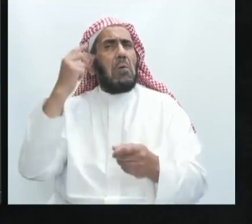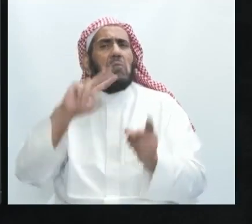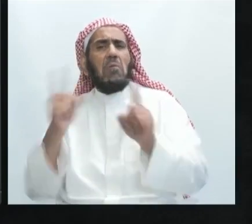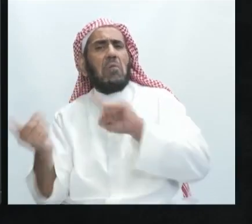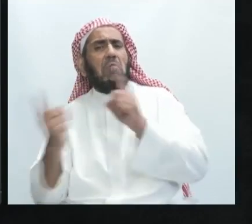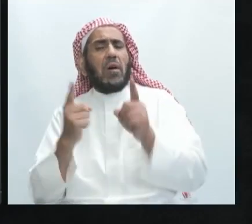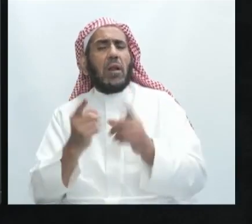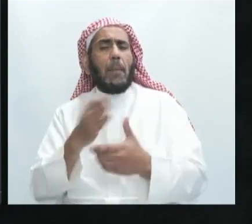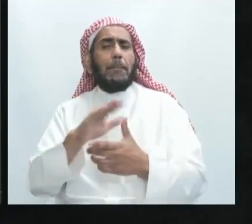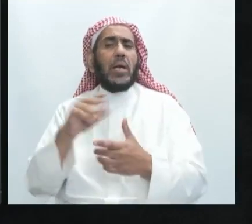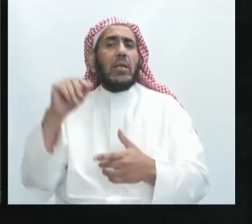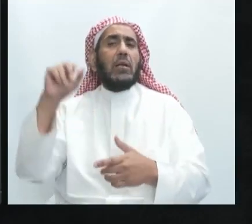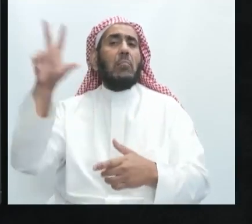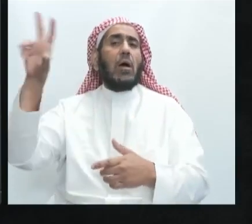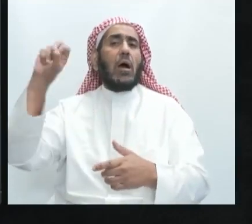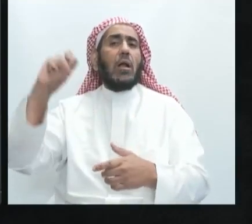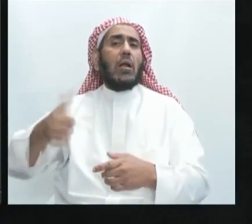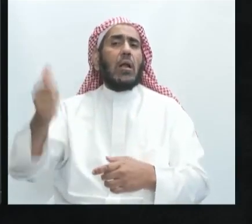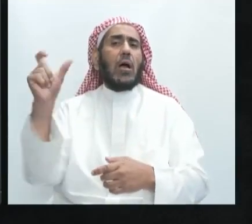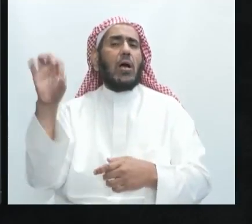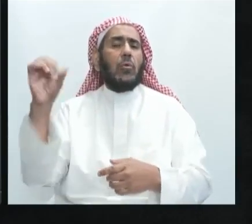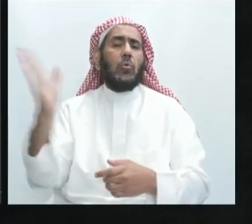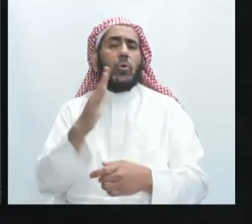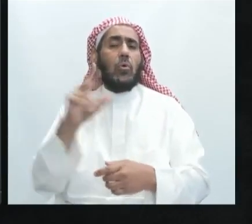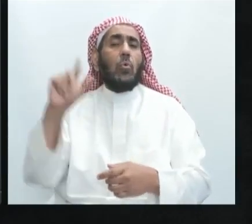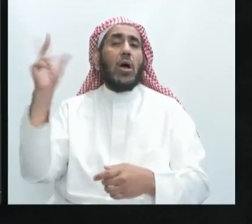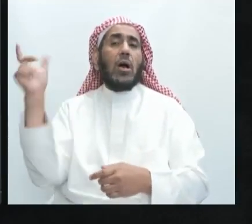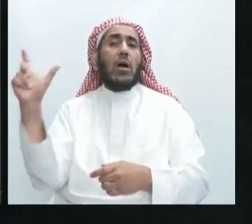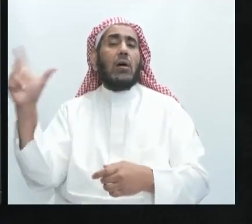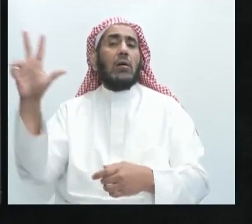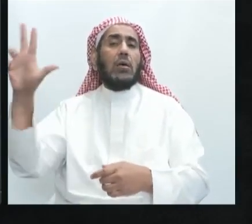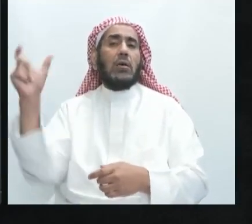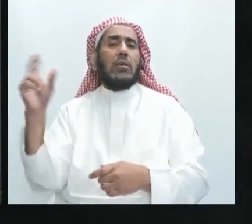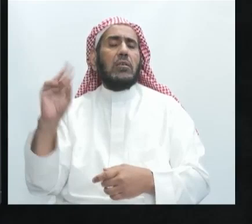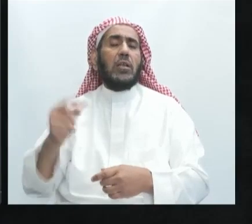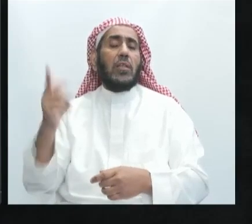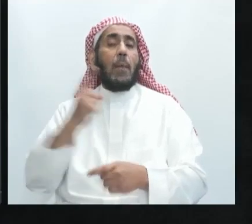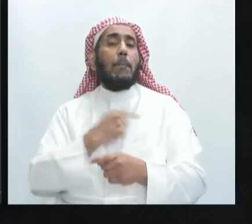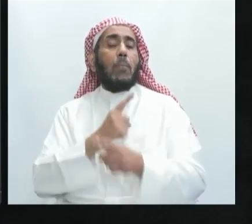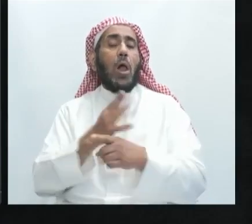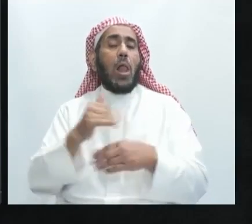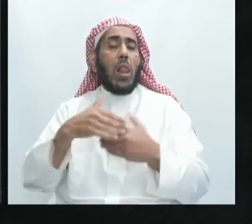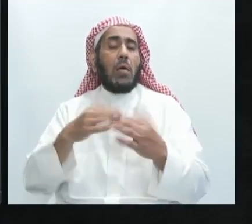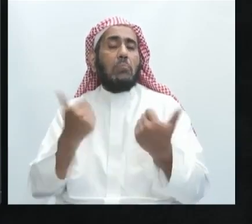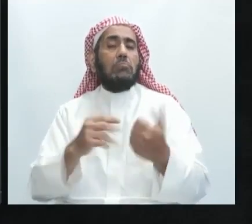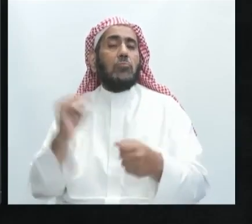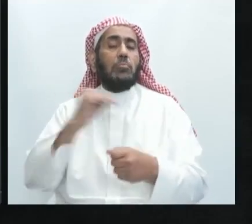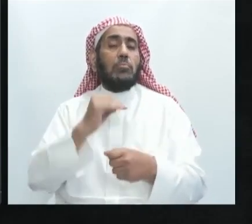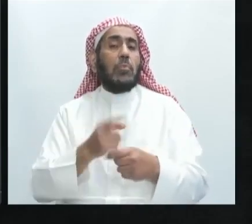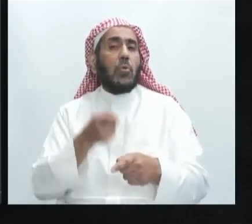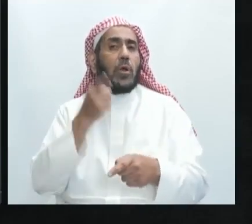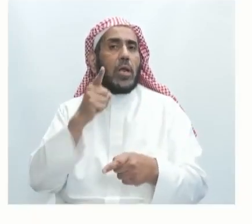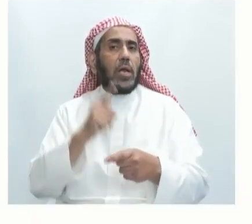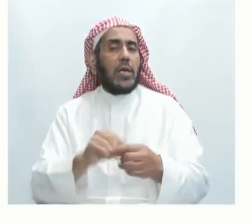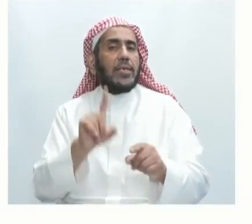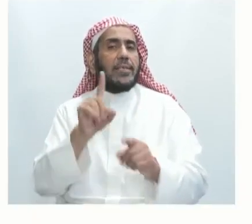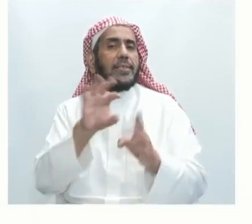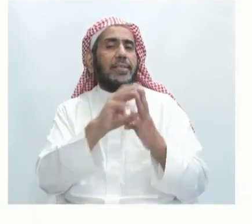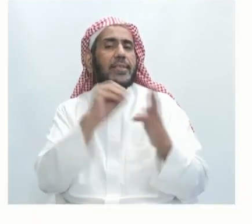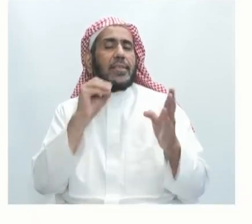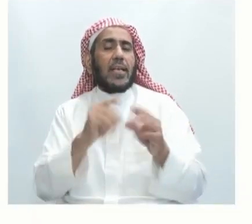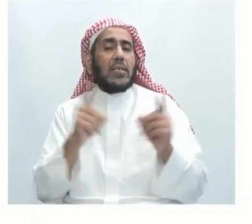بين مصطلحه القانون والنظام اريد منك ان تجيب على هذا السؤال بحيث انك تستخلص